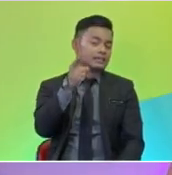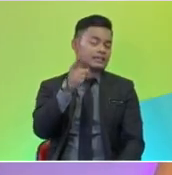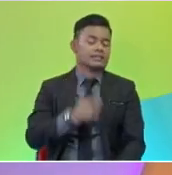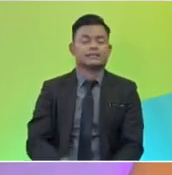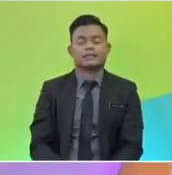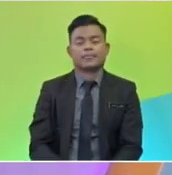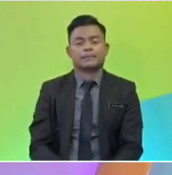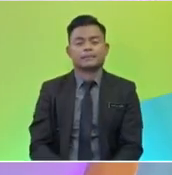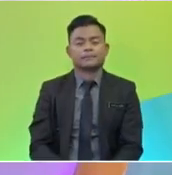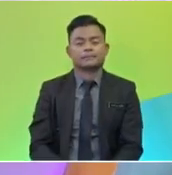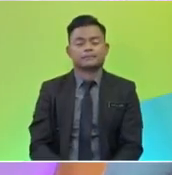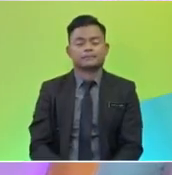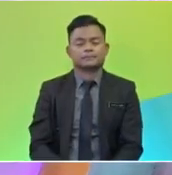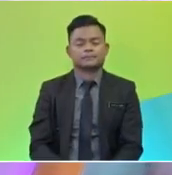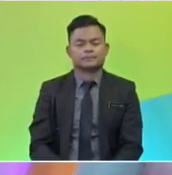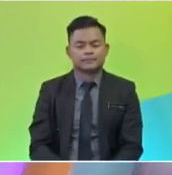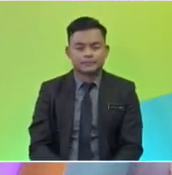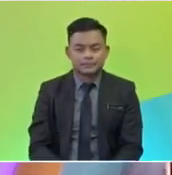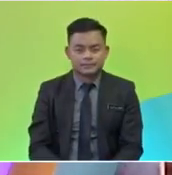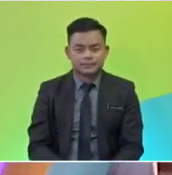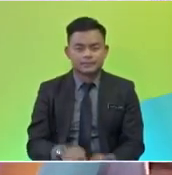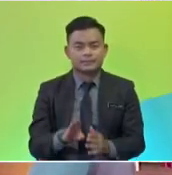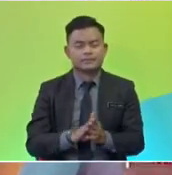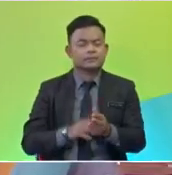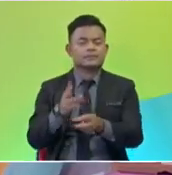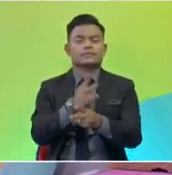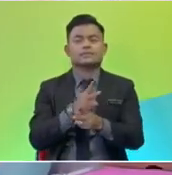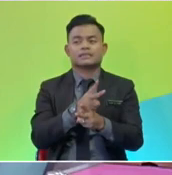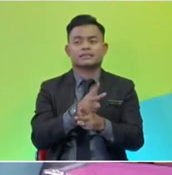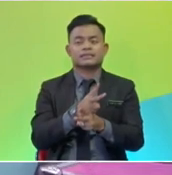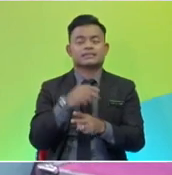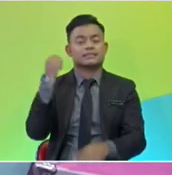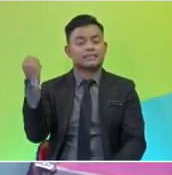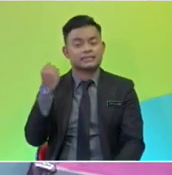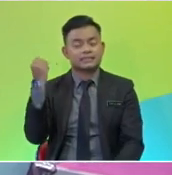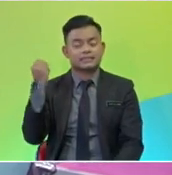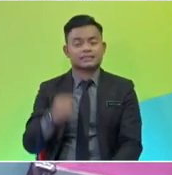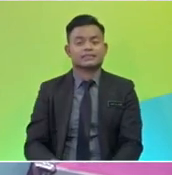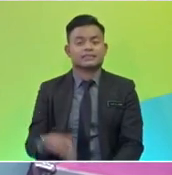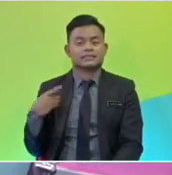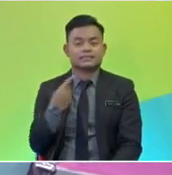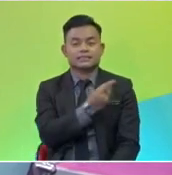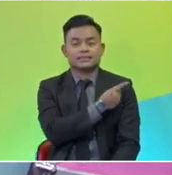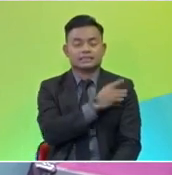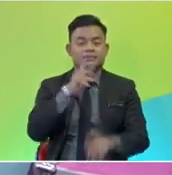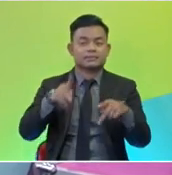Anda pesanan guru waspada sentiasa kita pasti